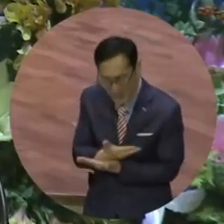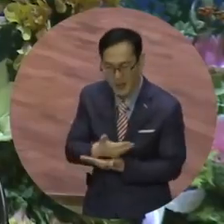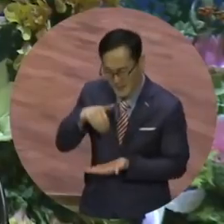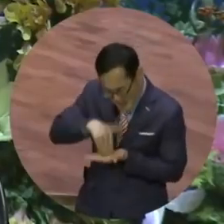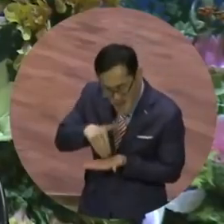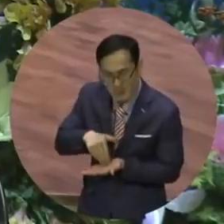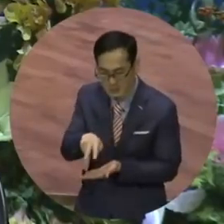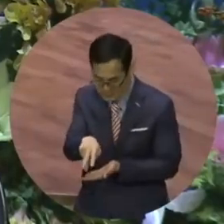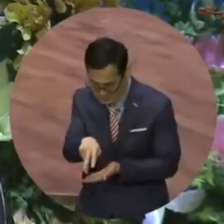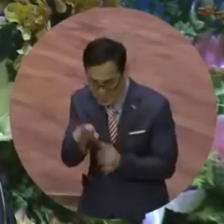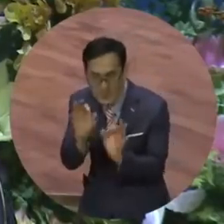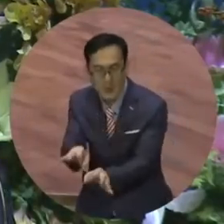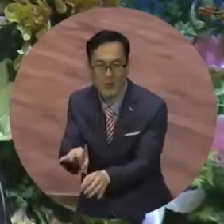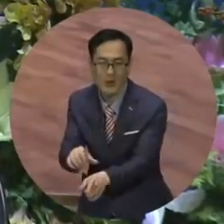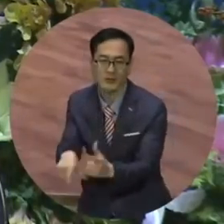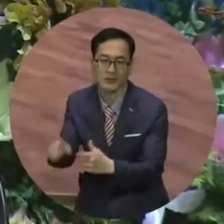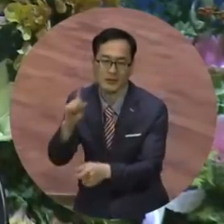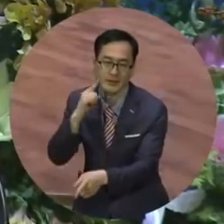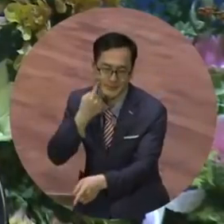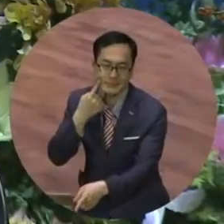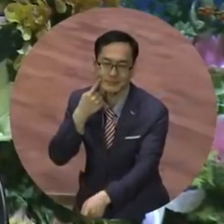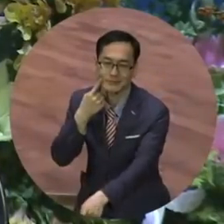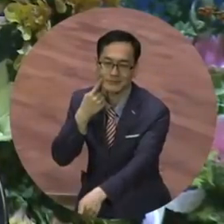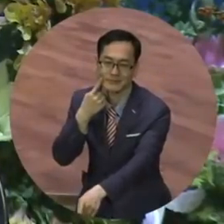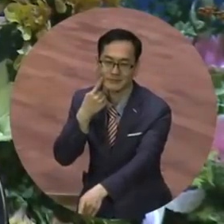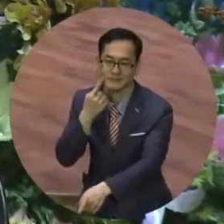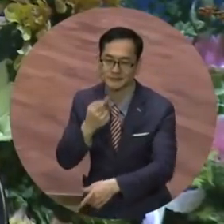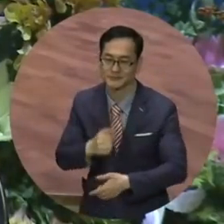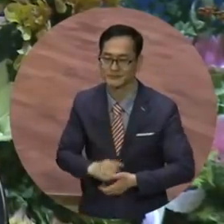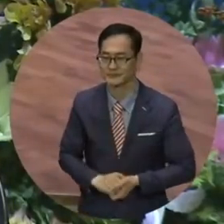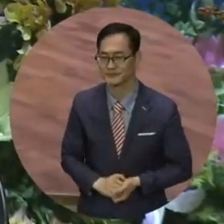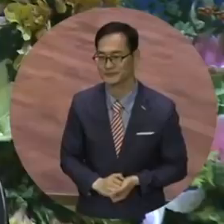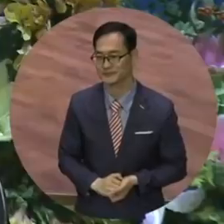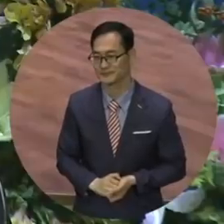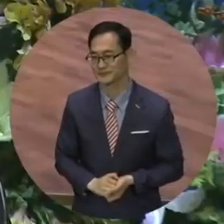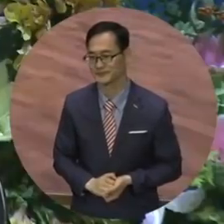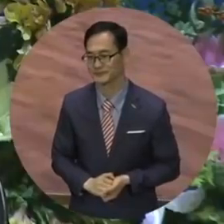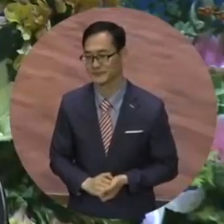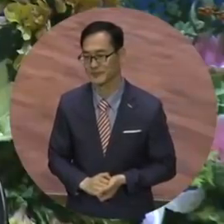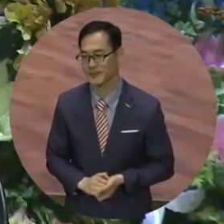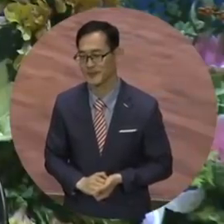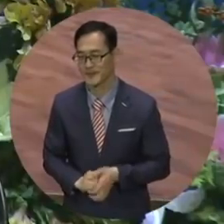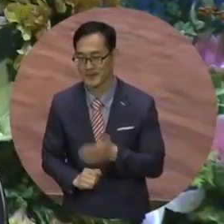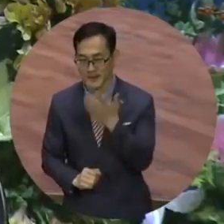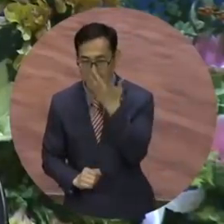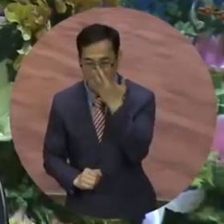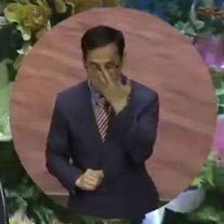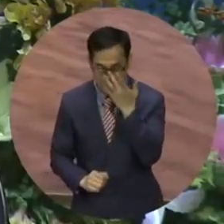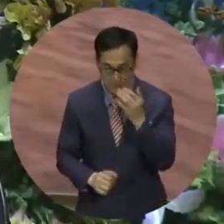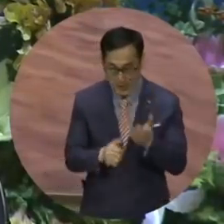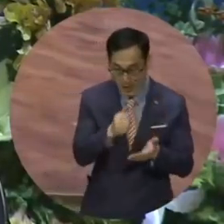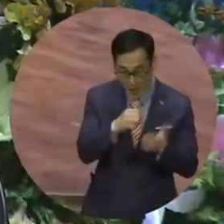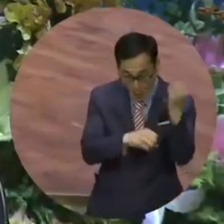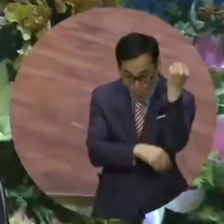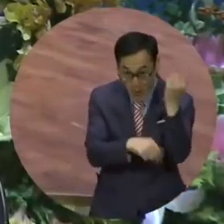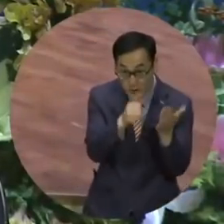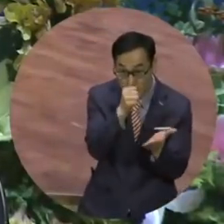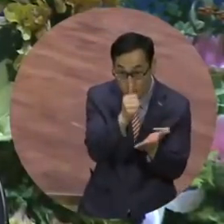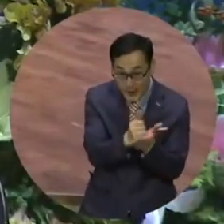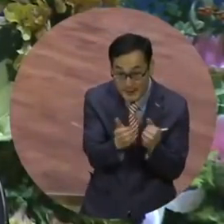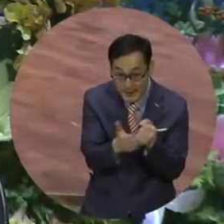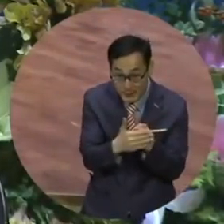그래서 여러분이요, 예수 그리스도로 많이 채워지기 때문에 이 원죄로 인해 가지고 이 눈이 어두워진